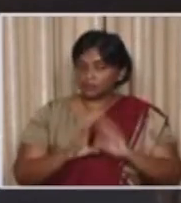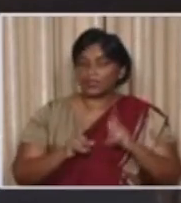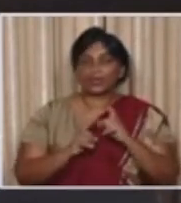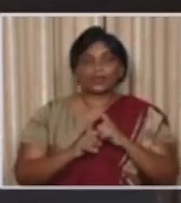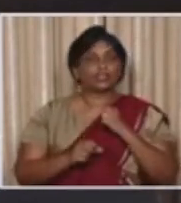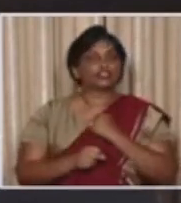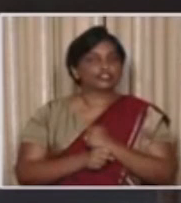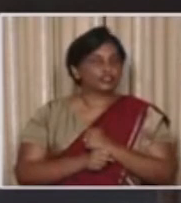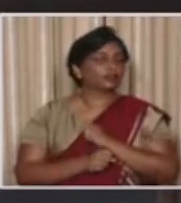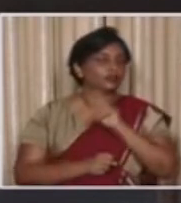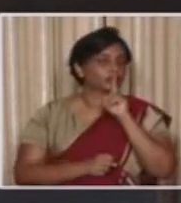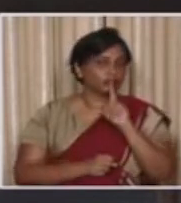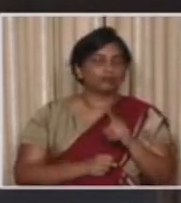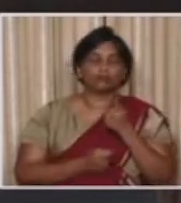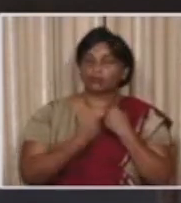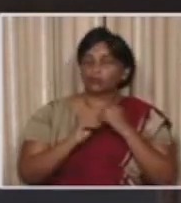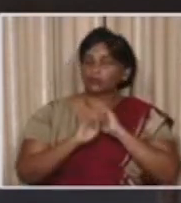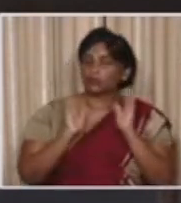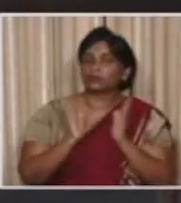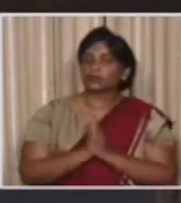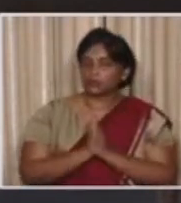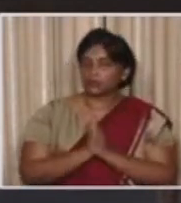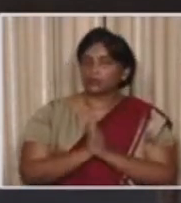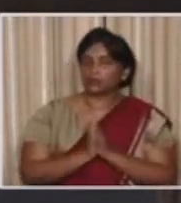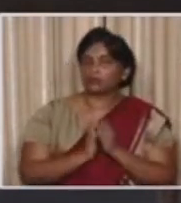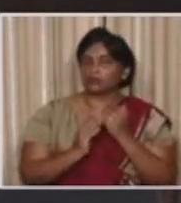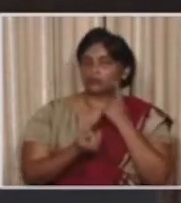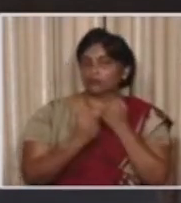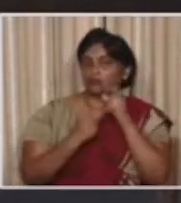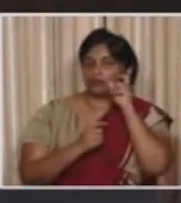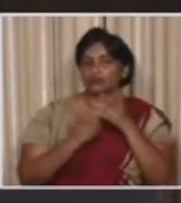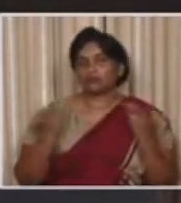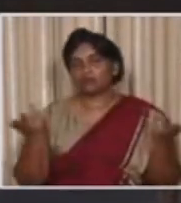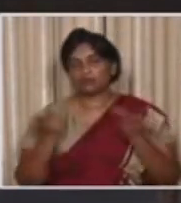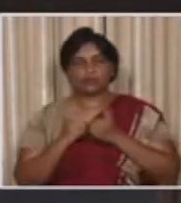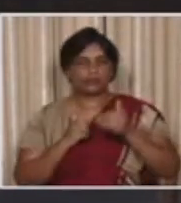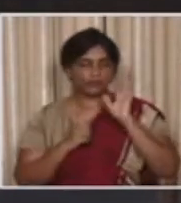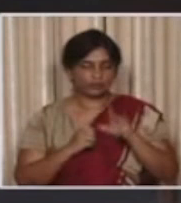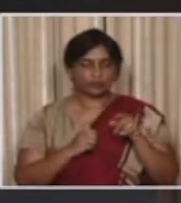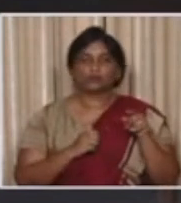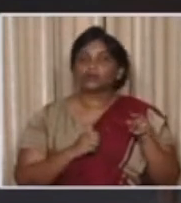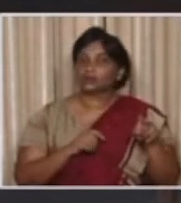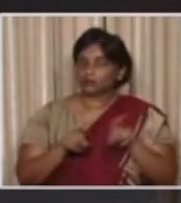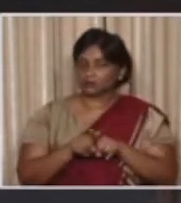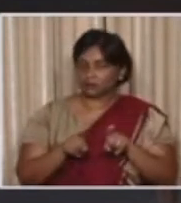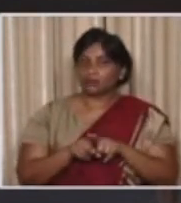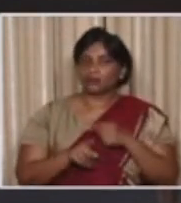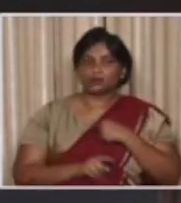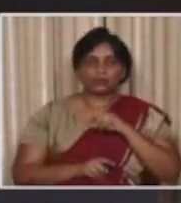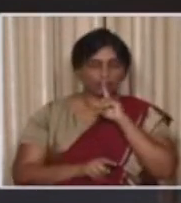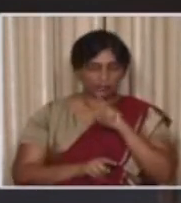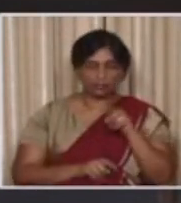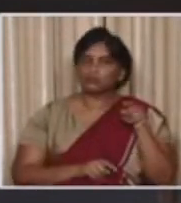අධ්‍යක්ෂක ජනරාල්වරයා කියලා තියෙනවා වෙරිෆිකේෂන් සියල්ල මැනුවල් කරන්න කියලා. කරන්න දෙයක් නැතුව දැන් මේක නිසා. ඒ නිසා මම කියනවා